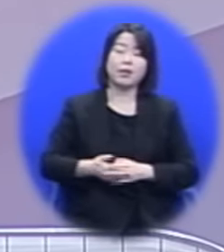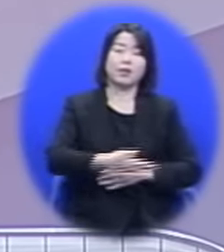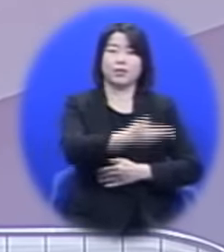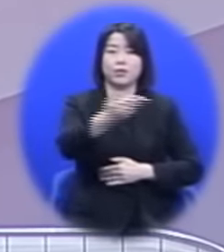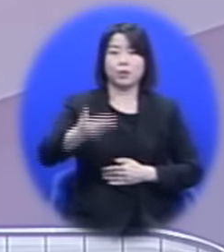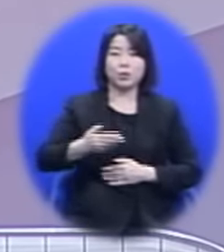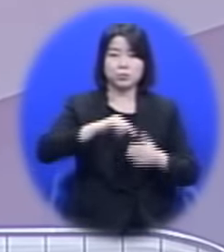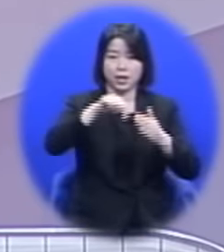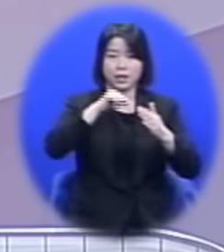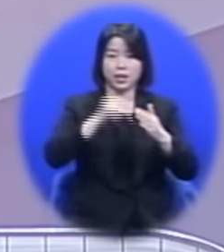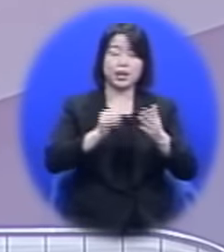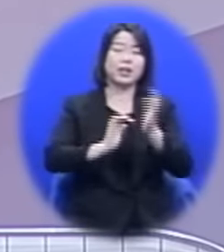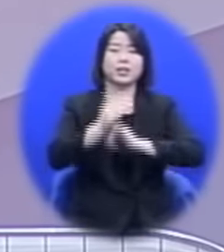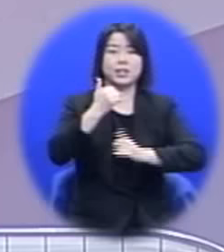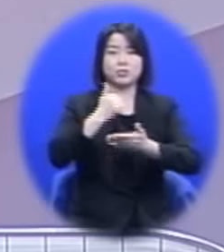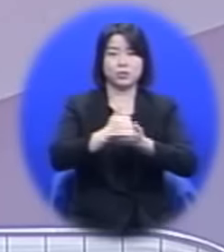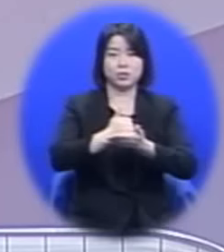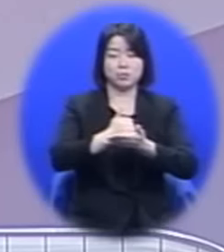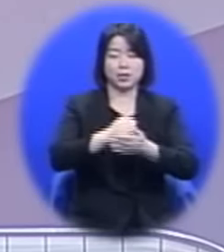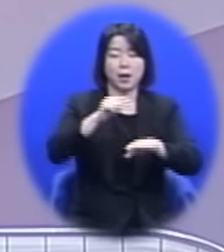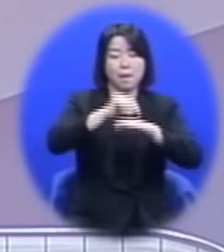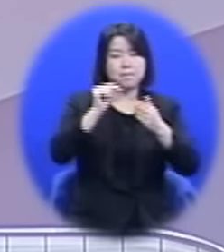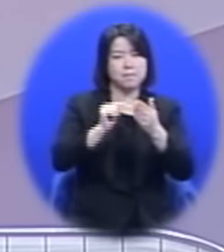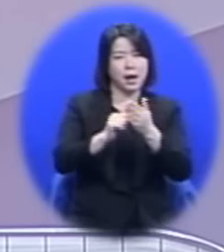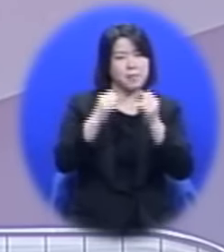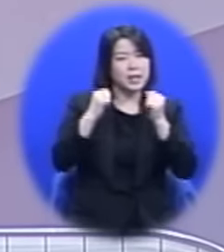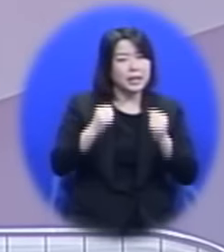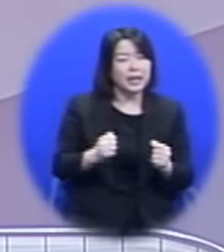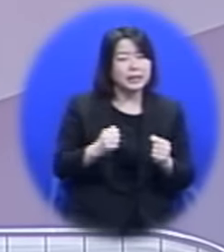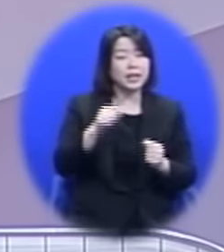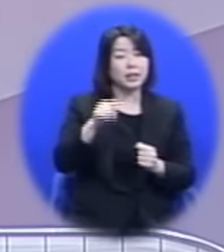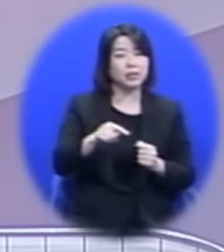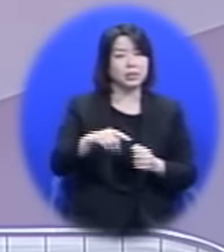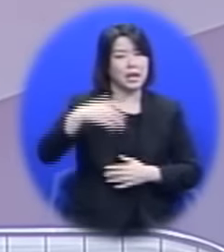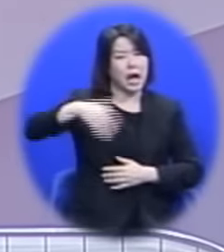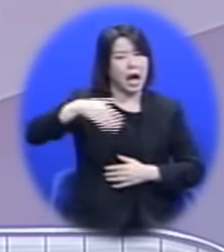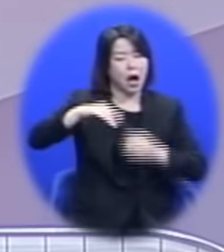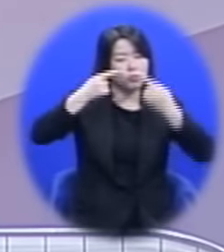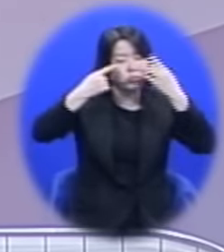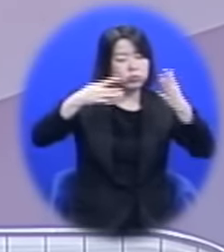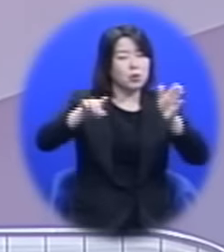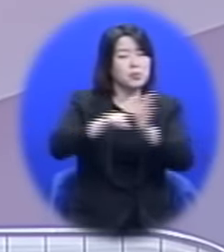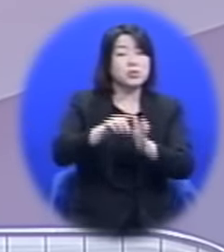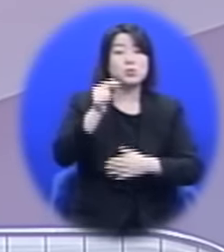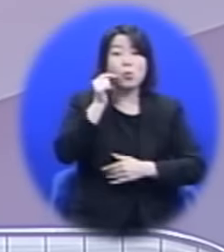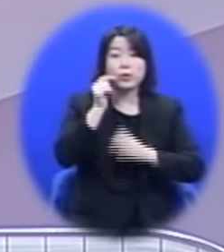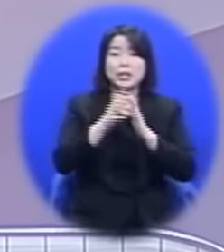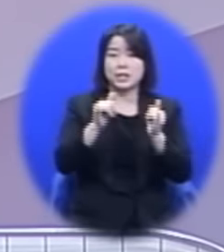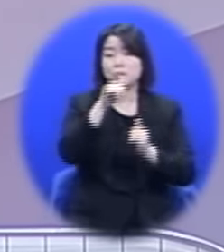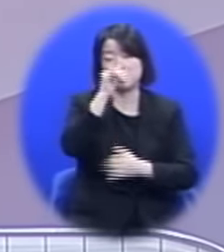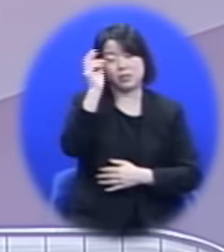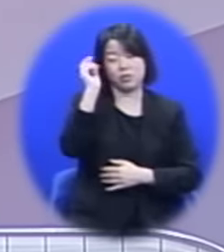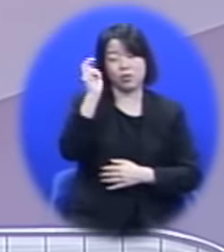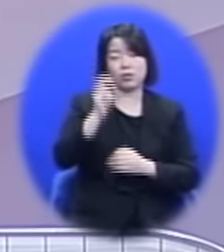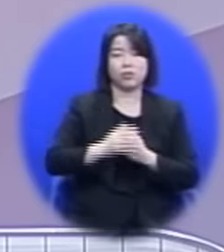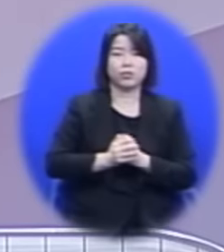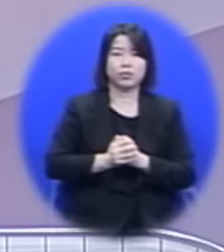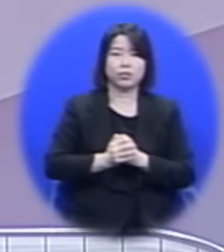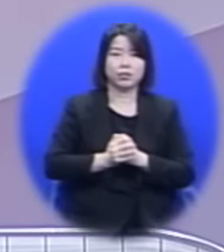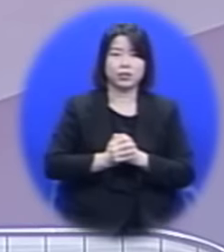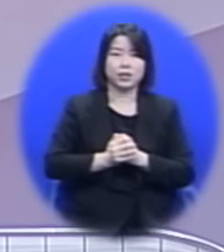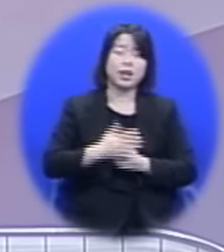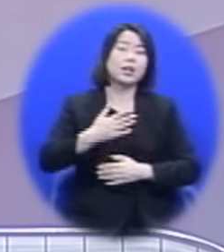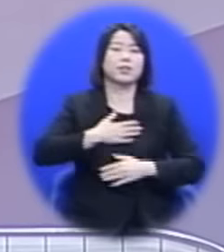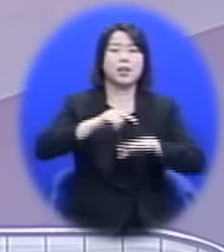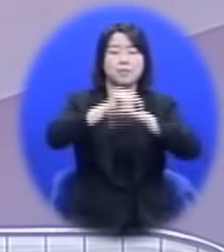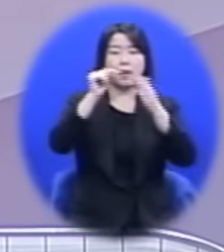여러분 안에 예수님이 마음에 계시다는 것이 아직도 분명히 안 믿어지는 사람이 있을지 모르겠습니다.